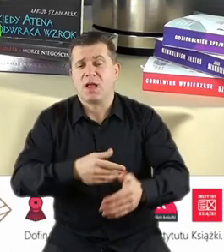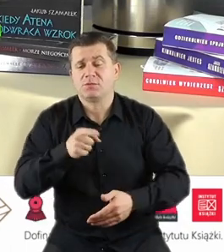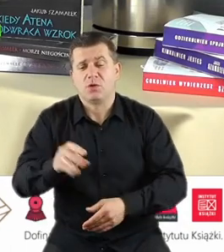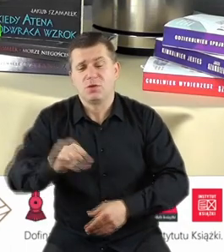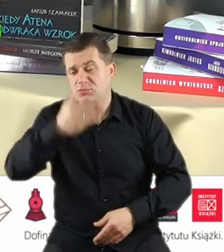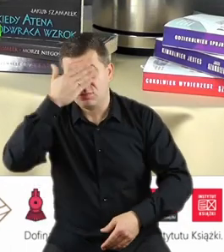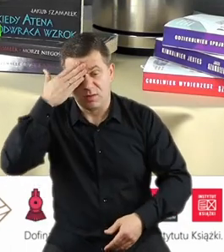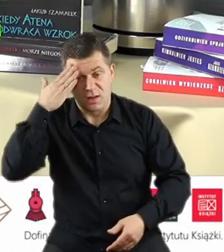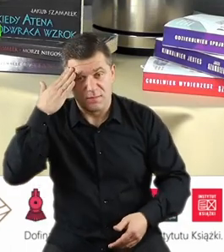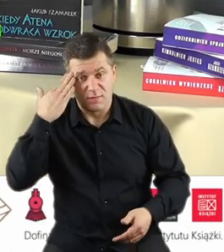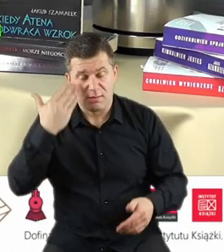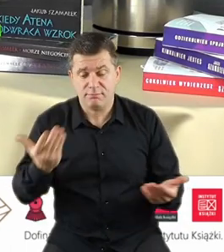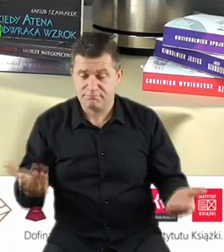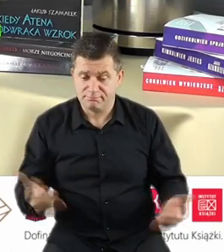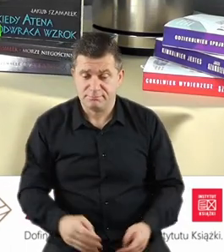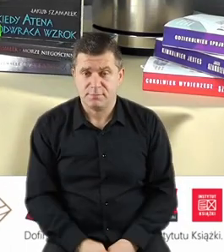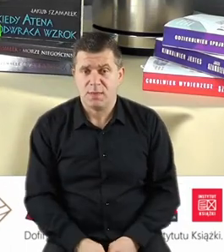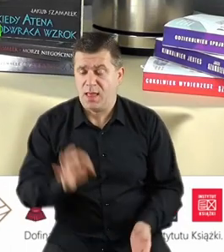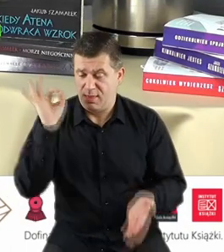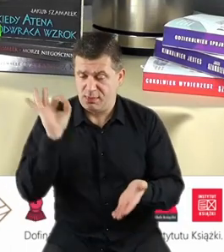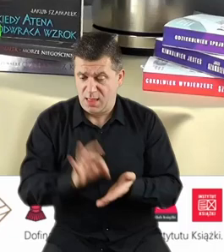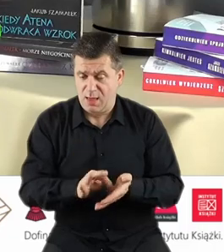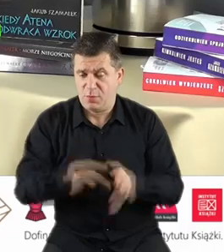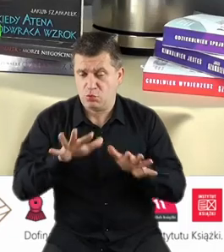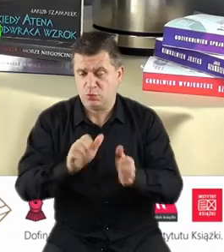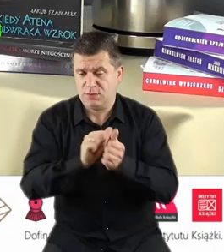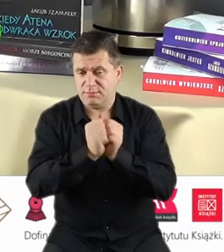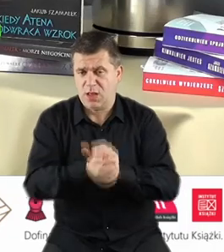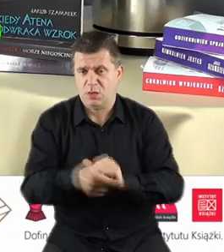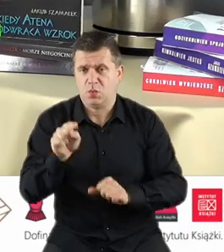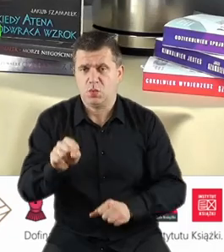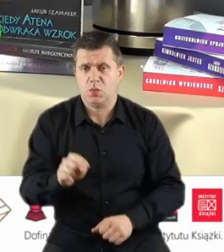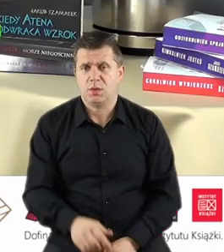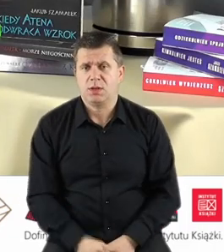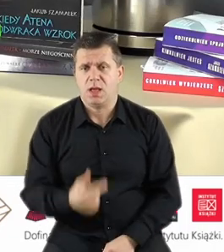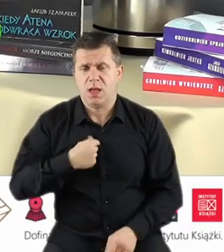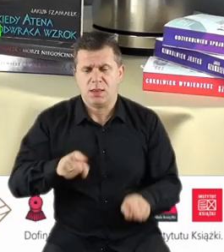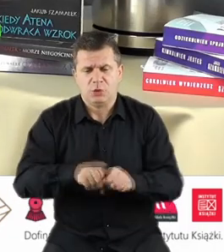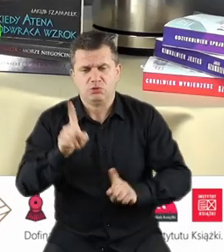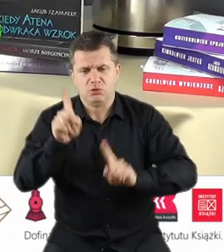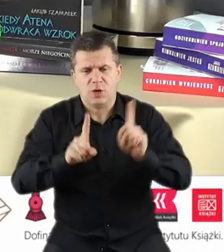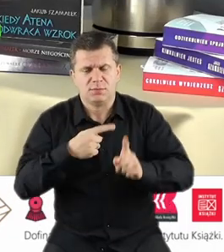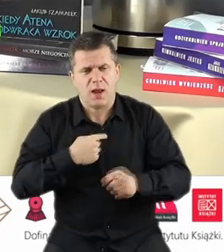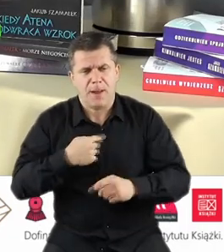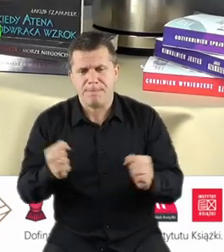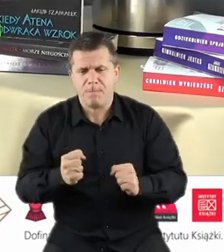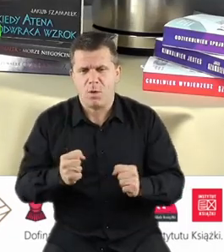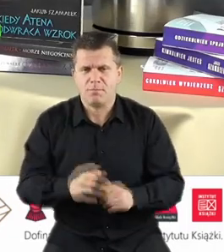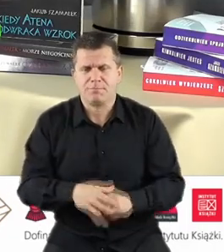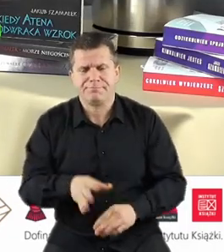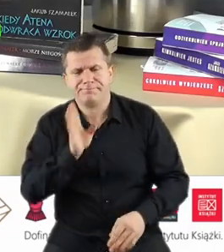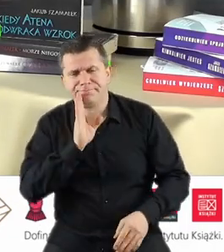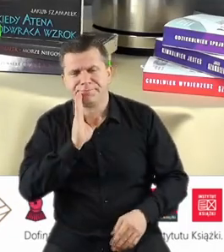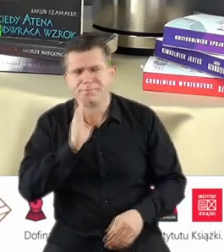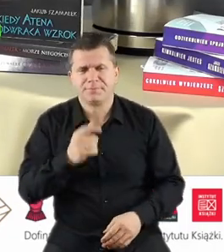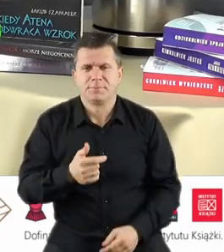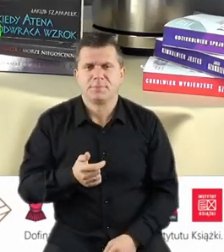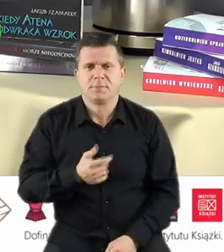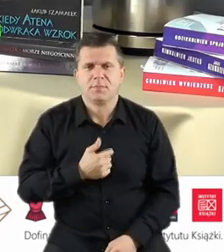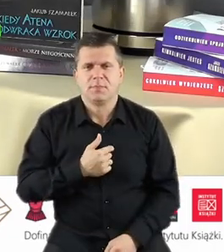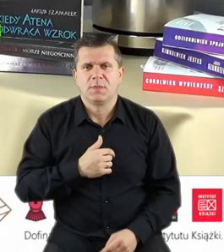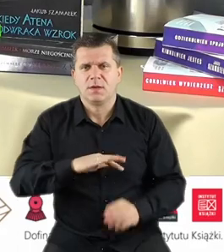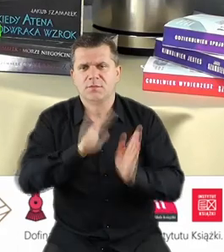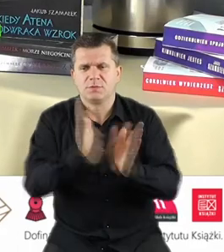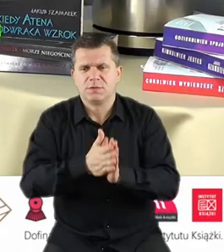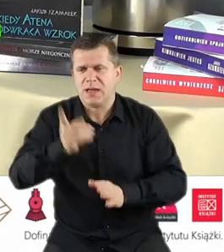wiemy, natomiast na pewno tutaj się dużo, dużo zmieniło. Jakby, ja też czasami się boję, że wychodzą takiego luddyta, który by najchętniej wszystkim kazał spalić